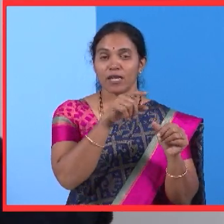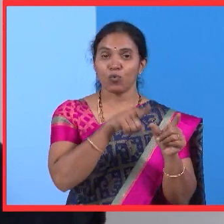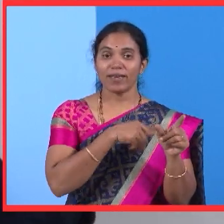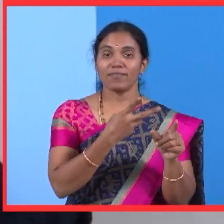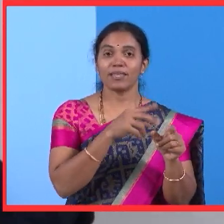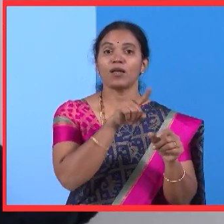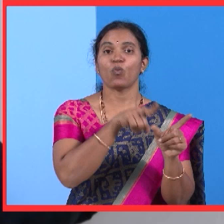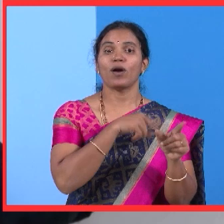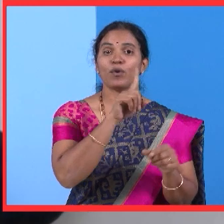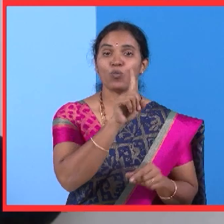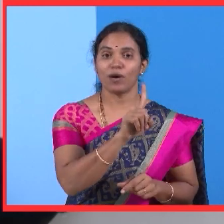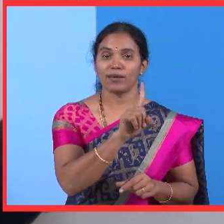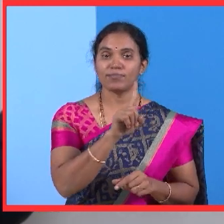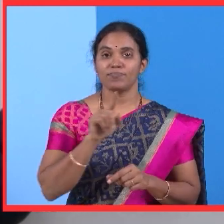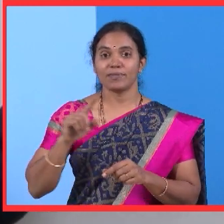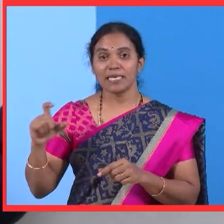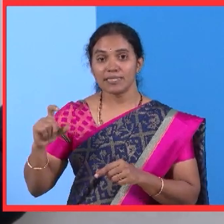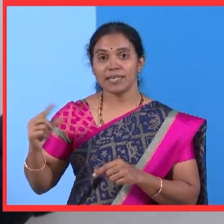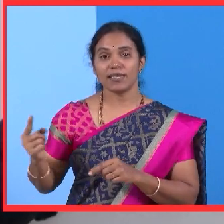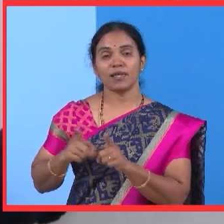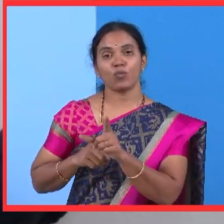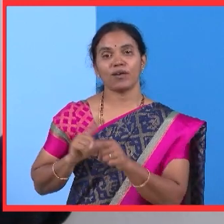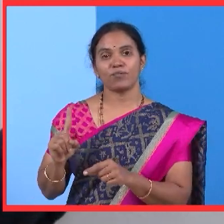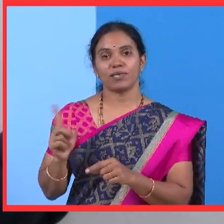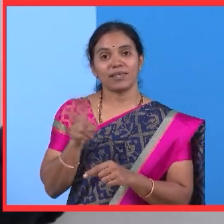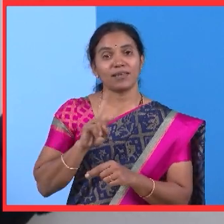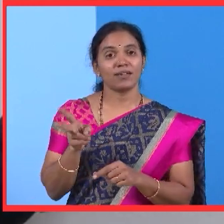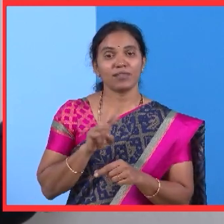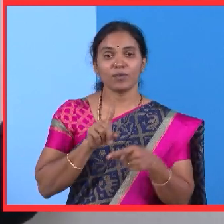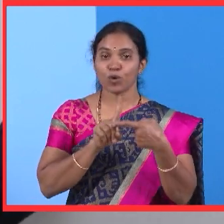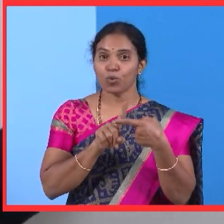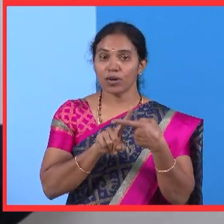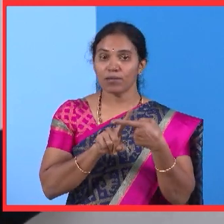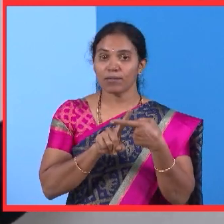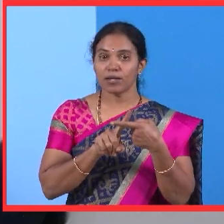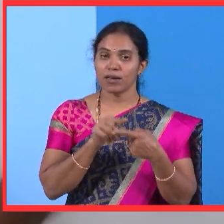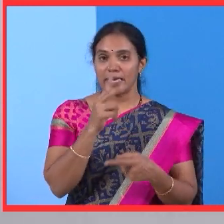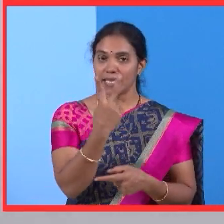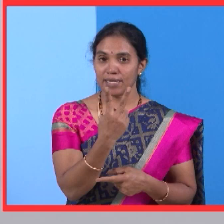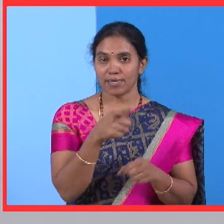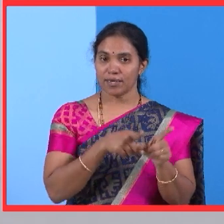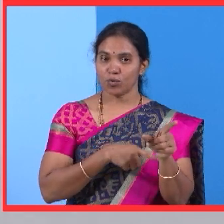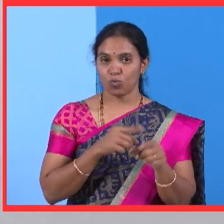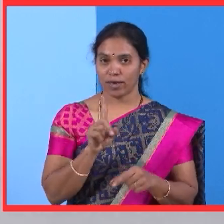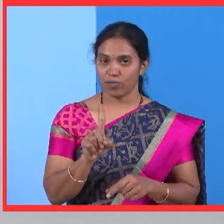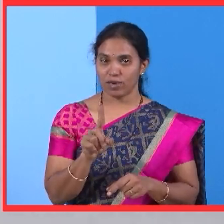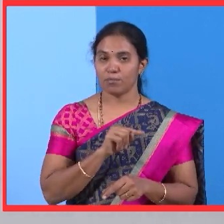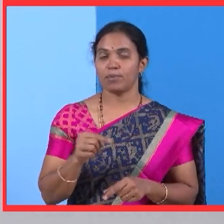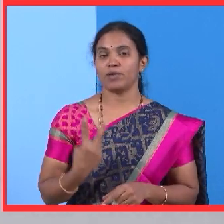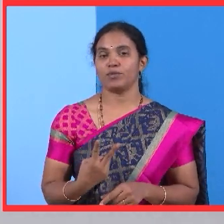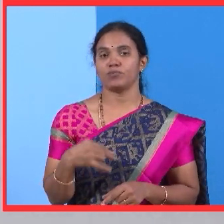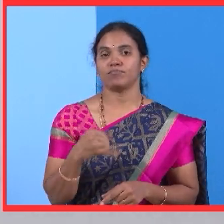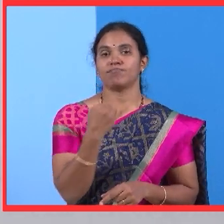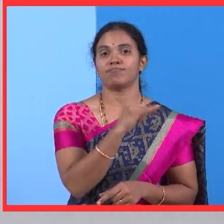ஒன் பை டூ தட் இஸ் ஈக்குவல் டு டூ ஒய் ஒன் பை டூ, டூ டூ கேன்சல் ஆகிடும். ஒய் ஒன்